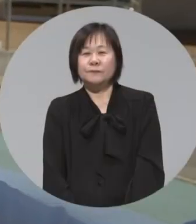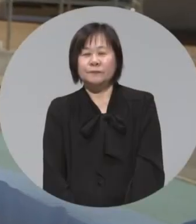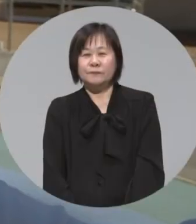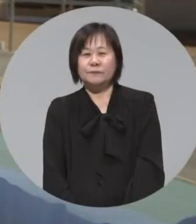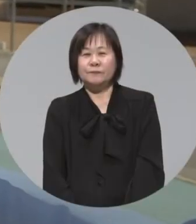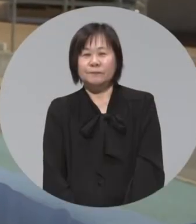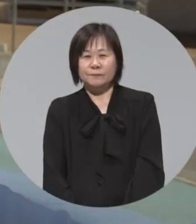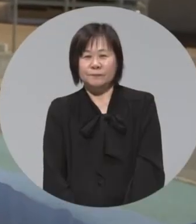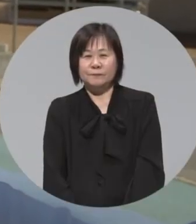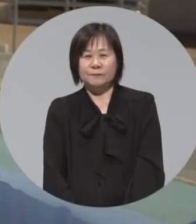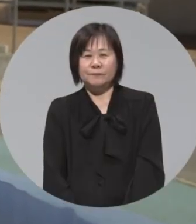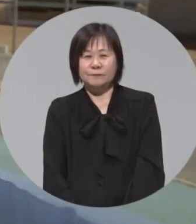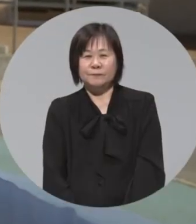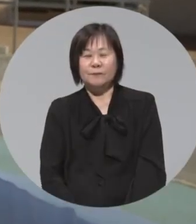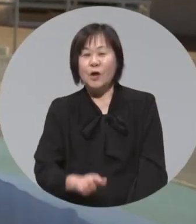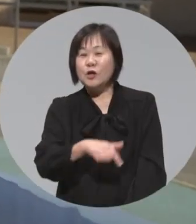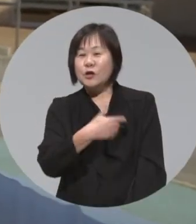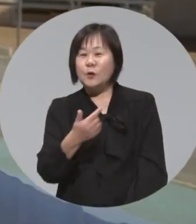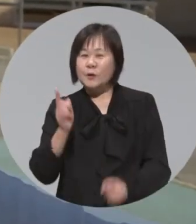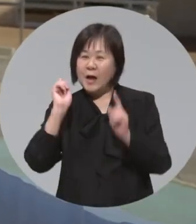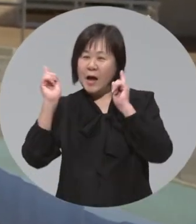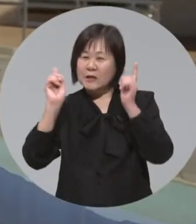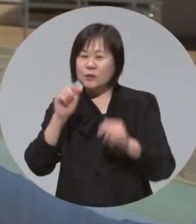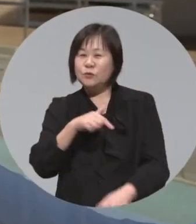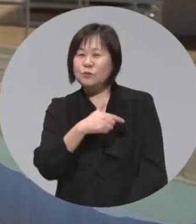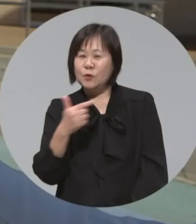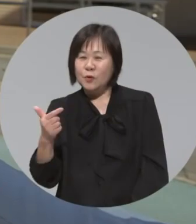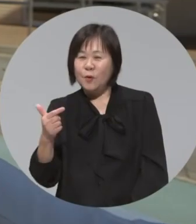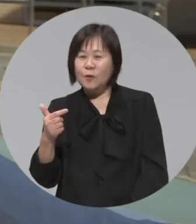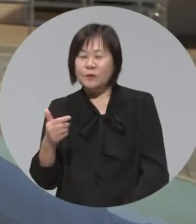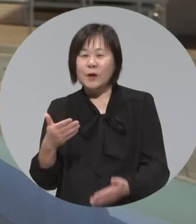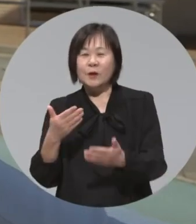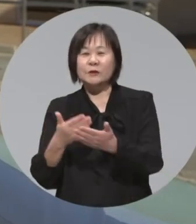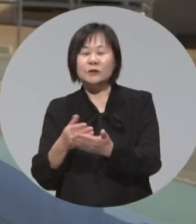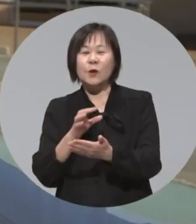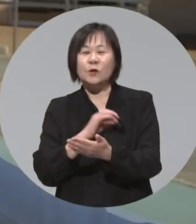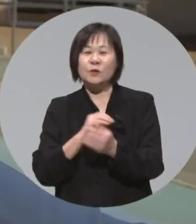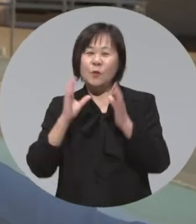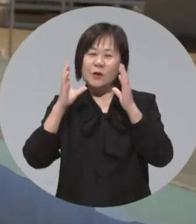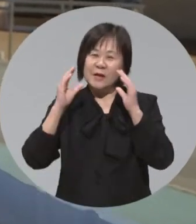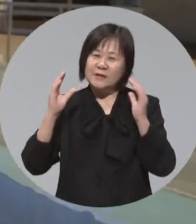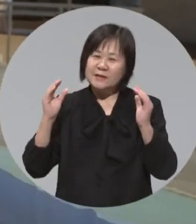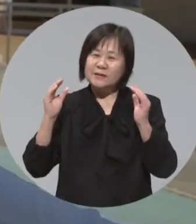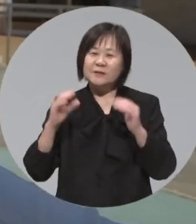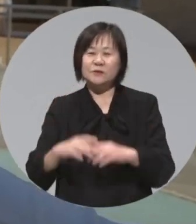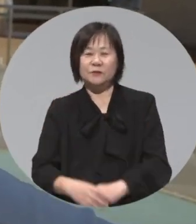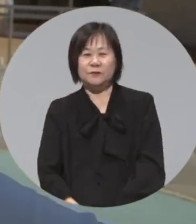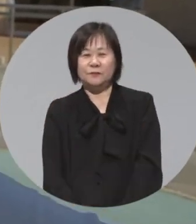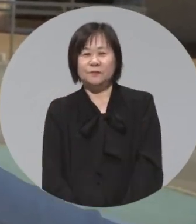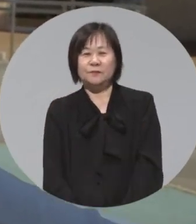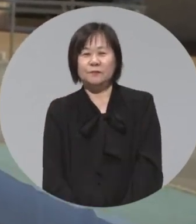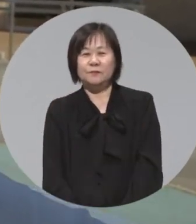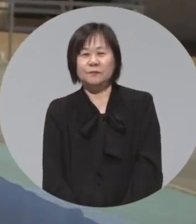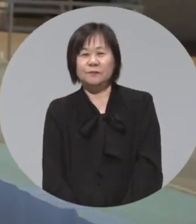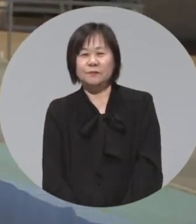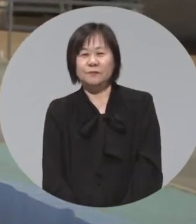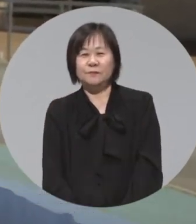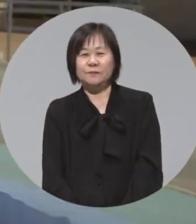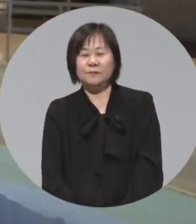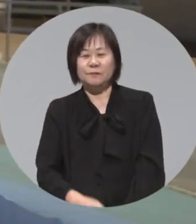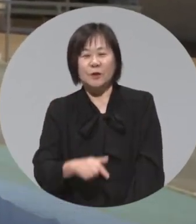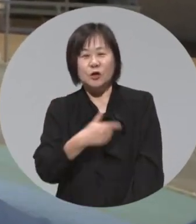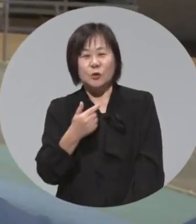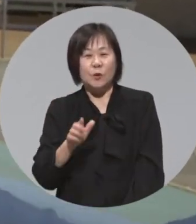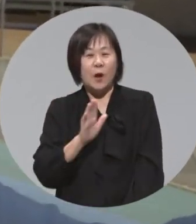いろんな遊具とか、あとは職員さんも優しくしてくださるので、はい、いろいろあ